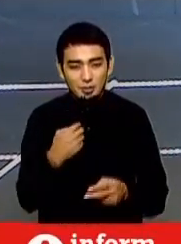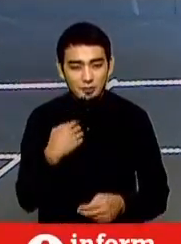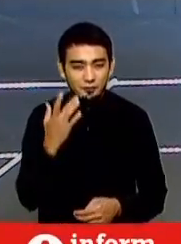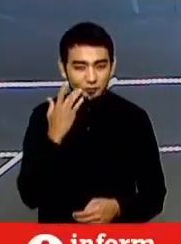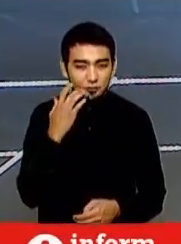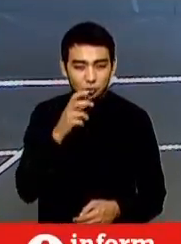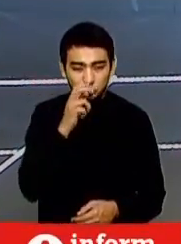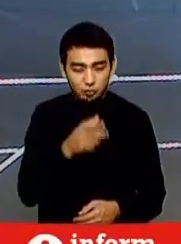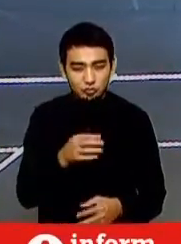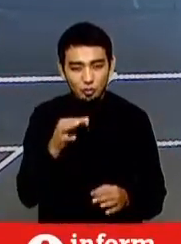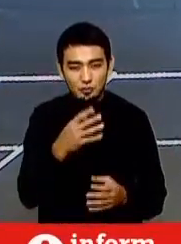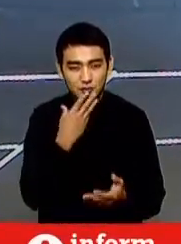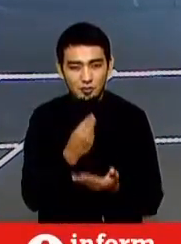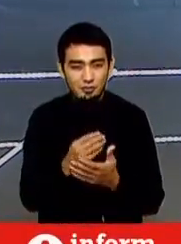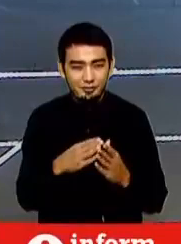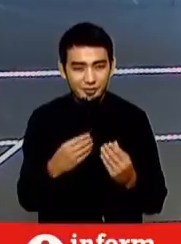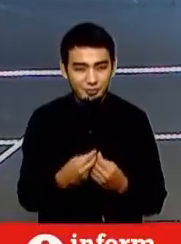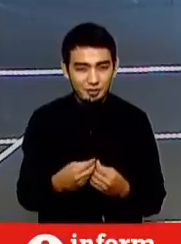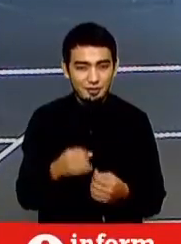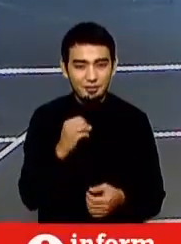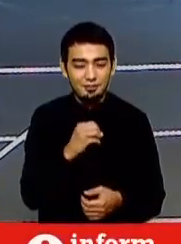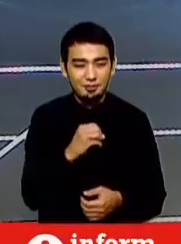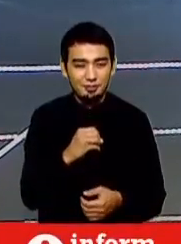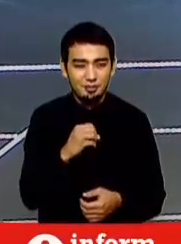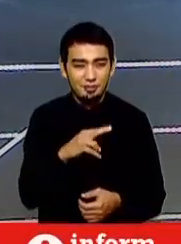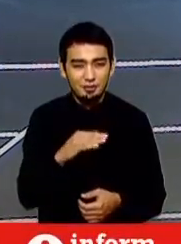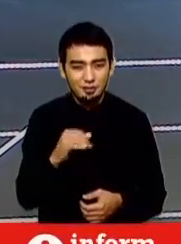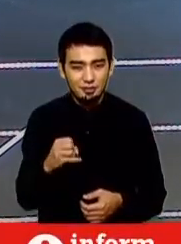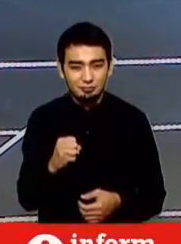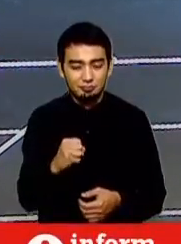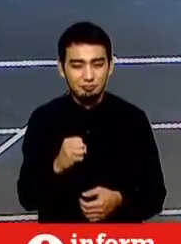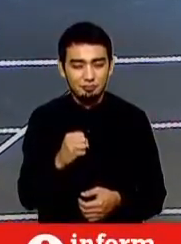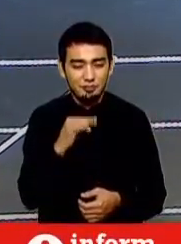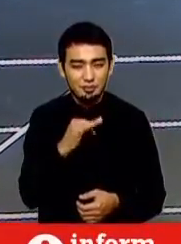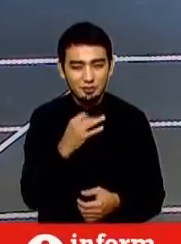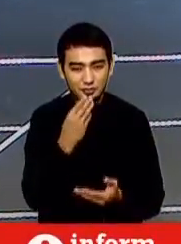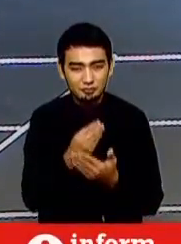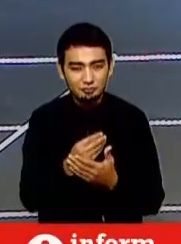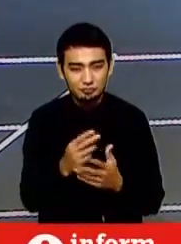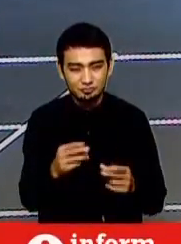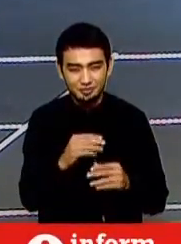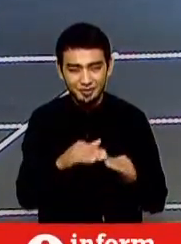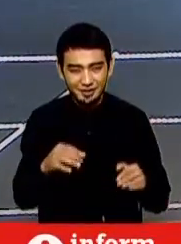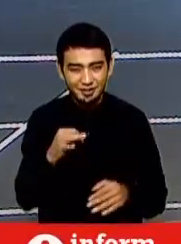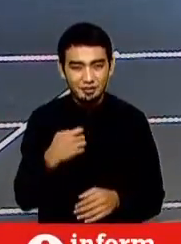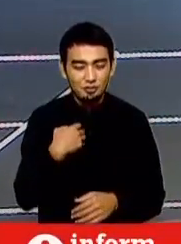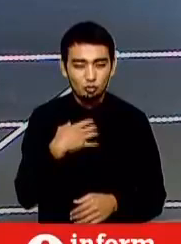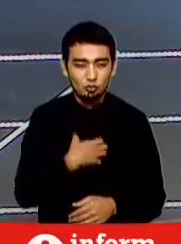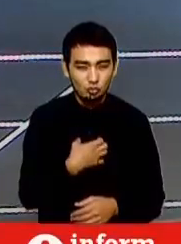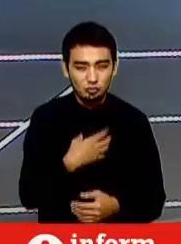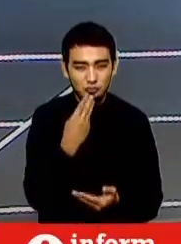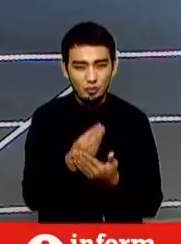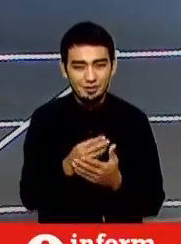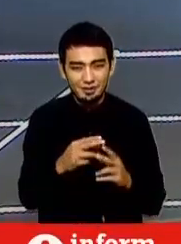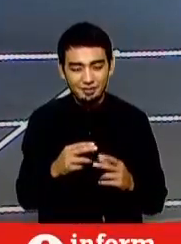жүрімен бөлшегі ол ғой жанымның. Елдана жүрме еркелеп бақыты сол ғой бағымның. Сағыныш деген сезімнің аштым